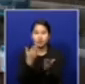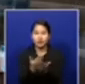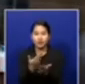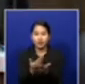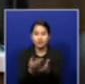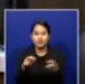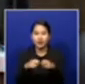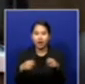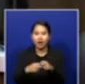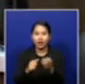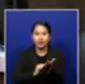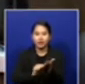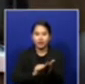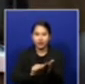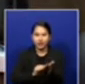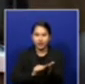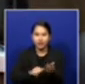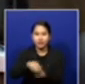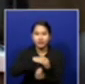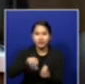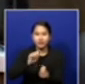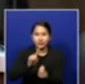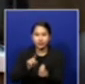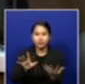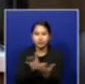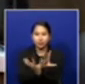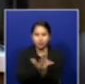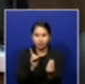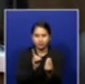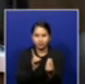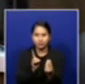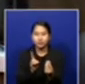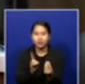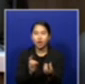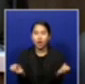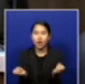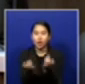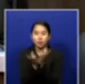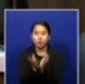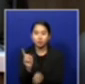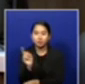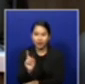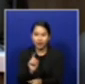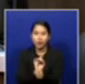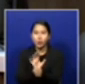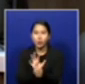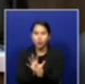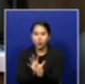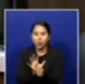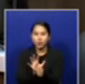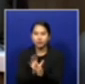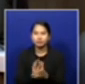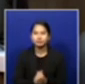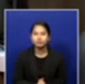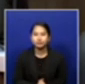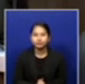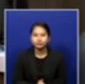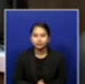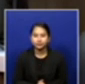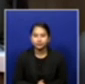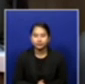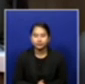าเยียวยาและฟื้นฟูเศรษฐกิจและสังคมที่ได้รับผลกระทบจากการระบาดของโรคติดเชื้อไวรัสโคโรน